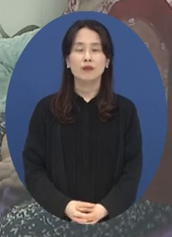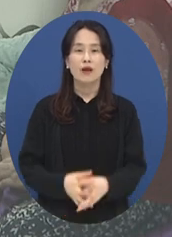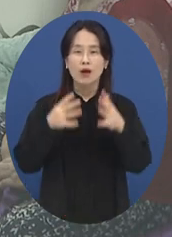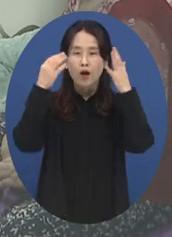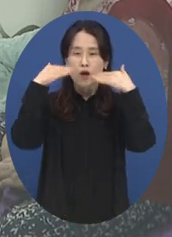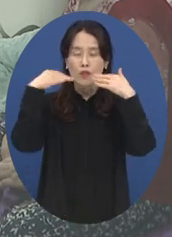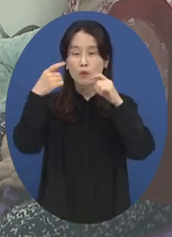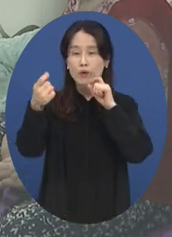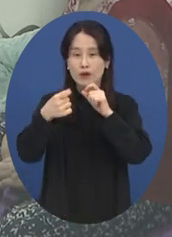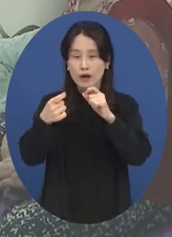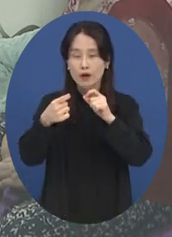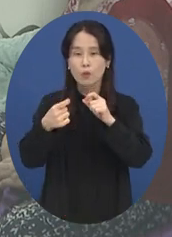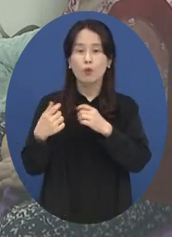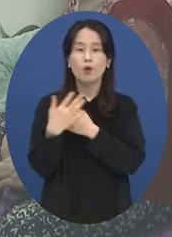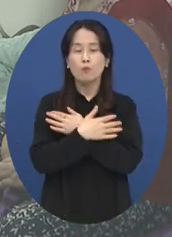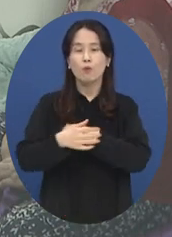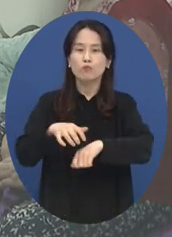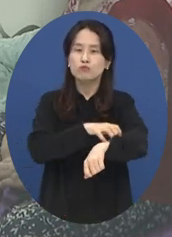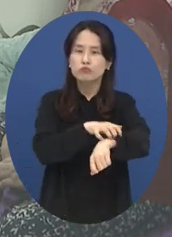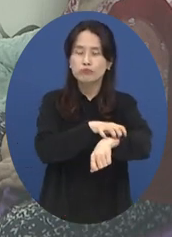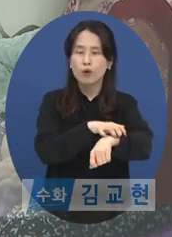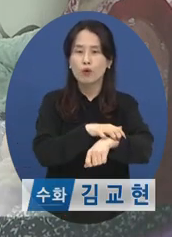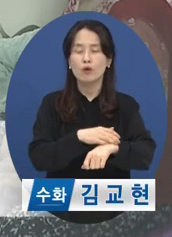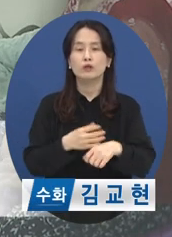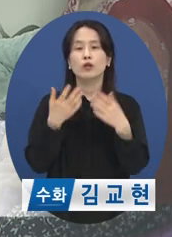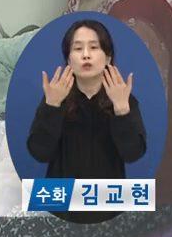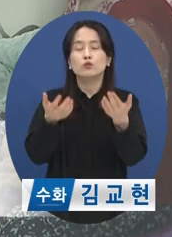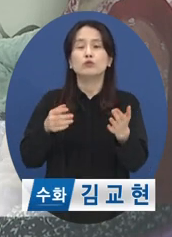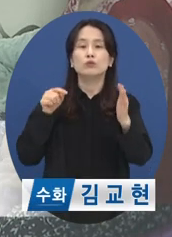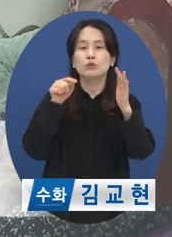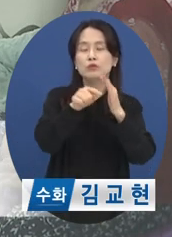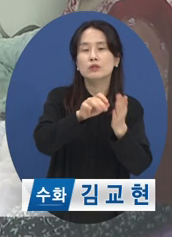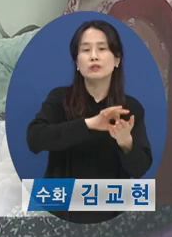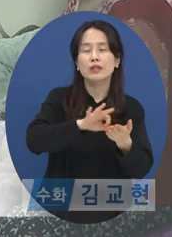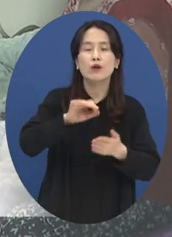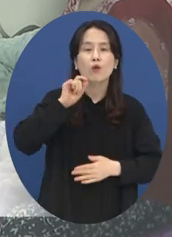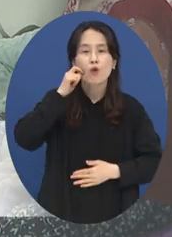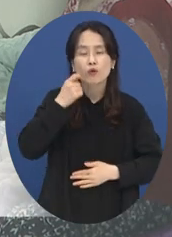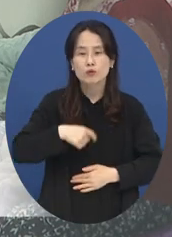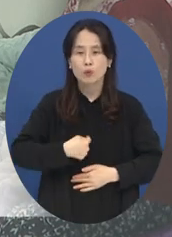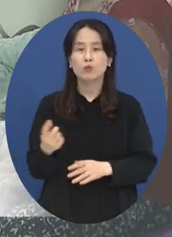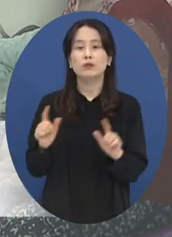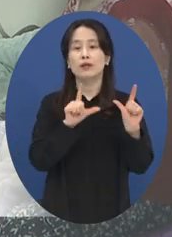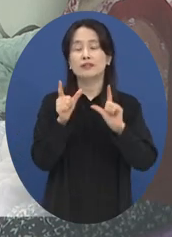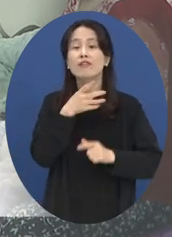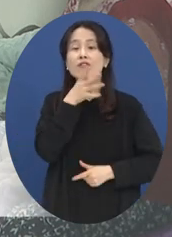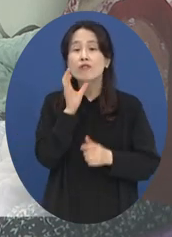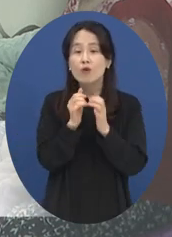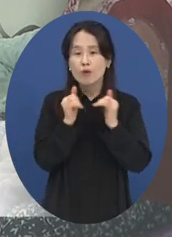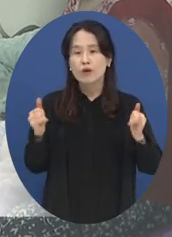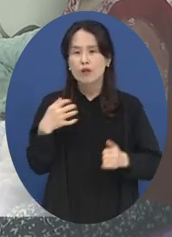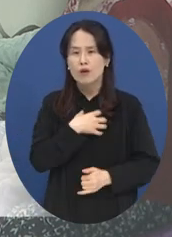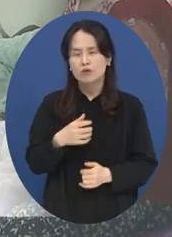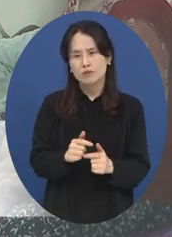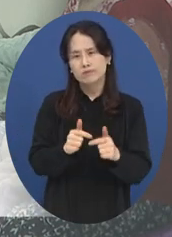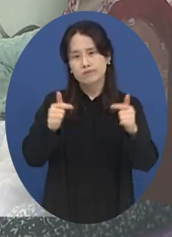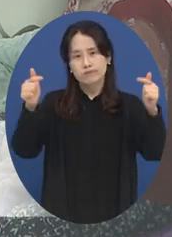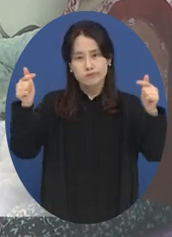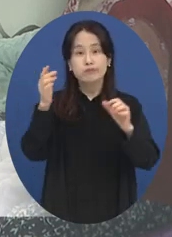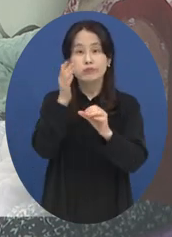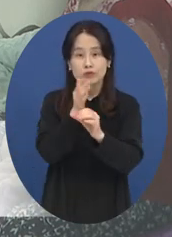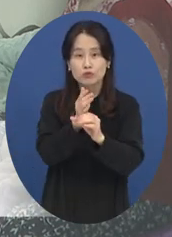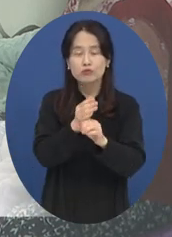혹서기 가 다가오면서 거동이 불편할 무더위 쉼표 조차 이용하기 어려운 홀몸 어르신의 경우는 걱정이 더 커 즈 실